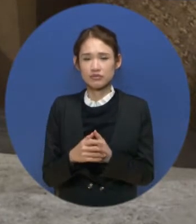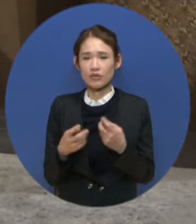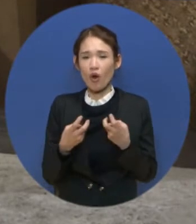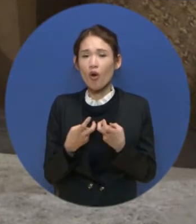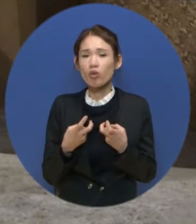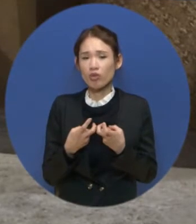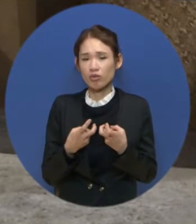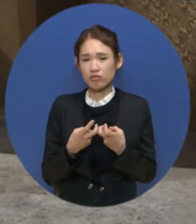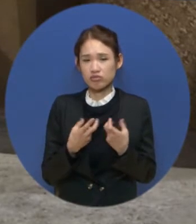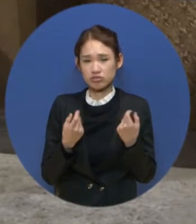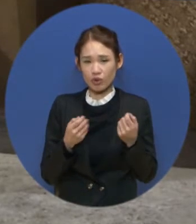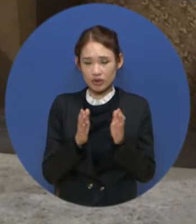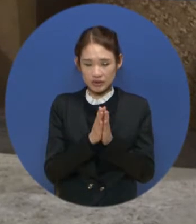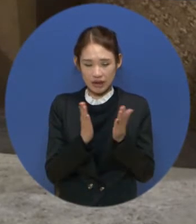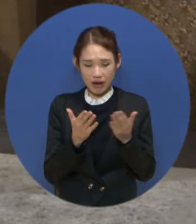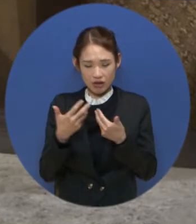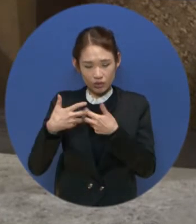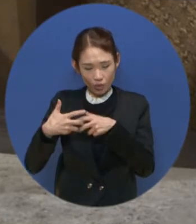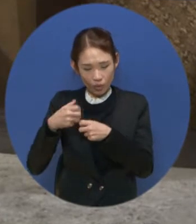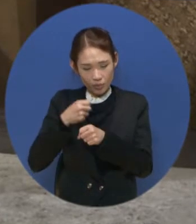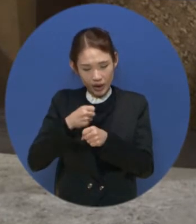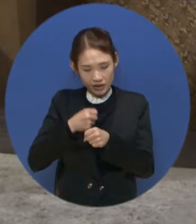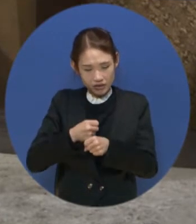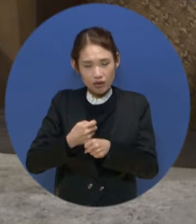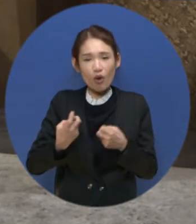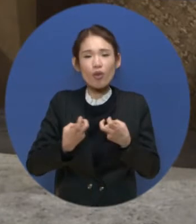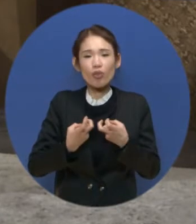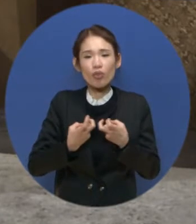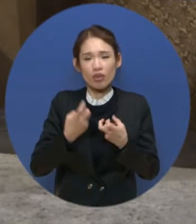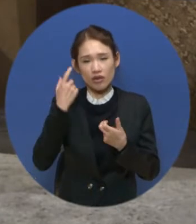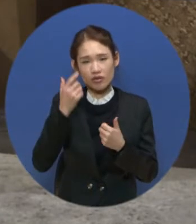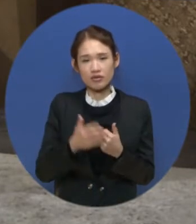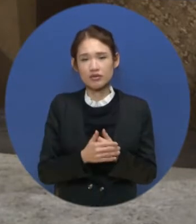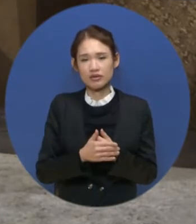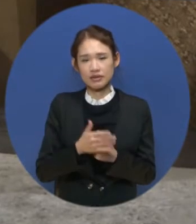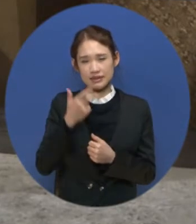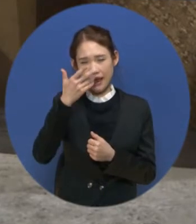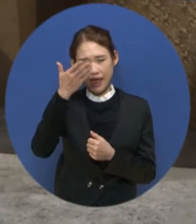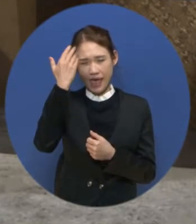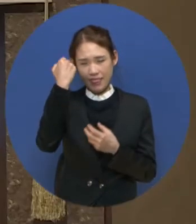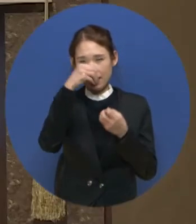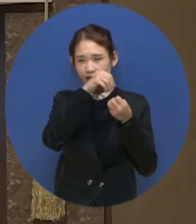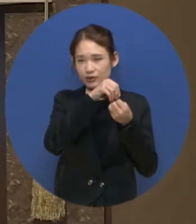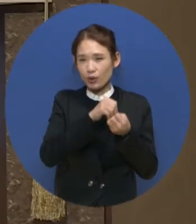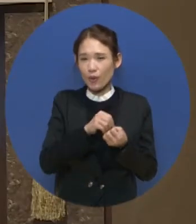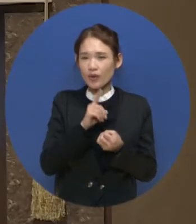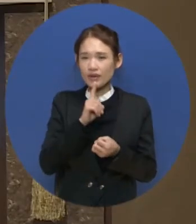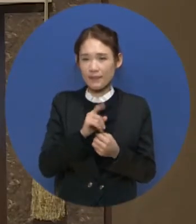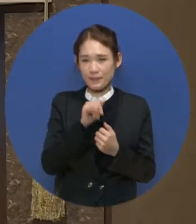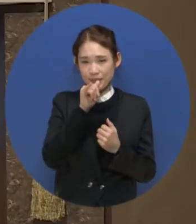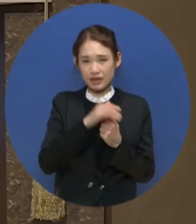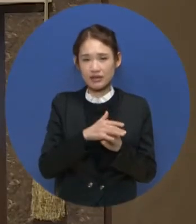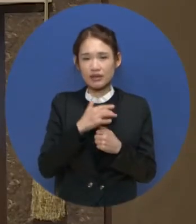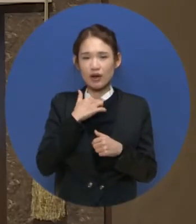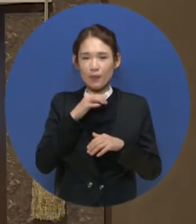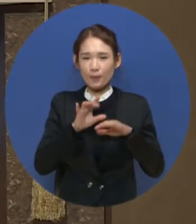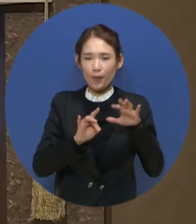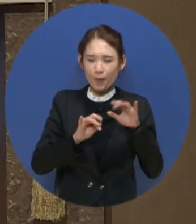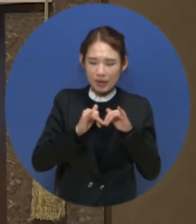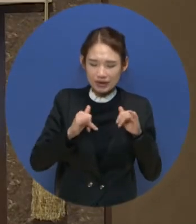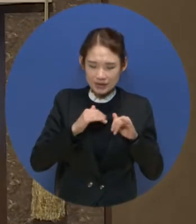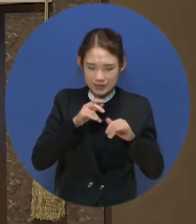저희 어떻게 이런 도서나 교재를 만들게 되셨나요? 이게 옛날 속담에 이런 거가 있습니다. 그 목마른 사람이